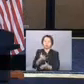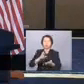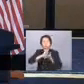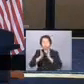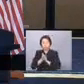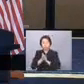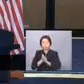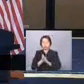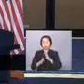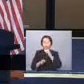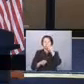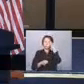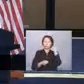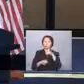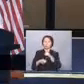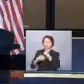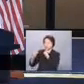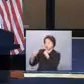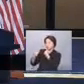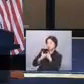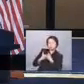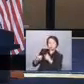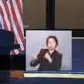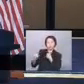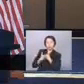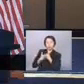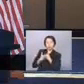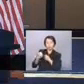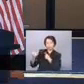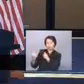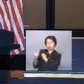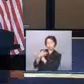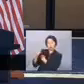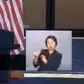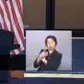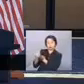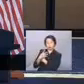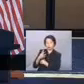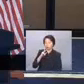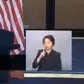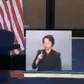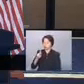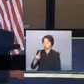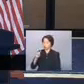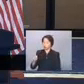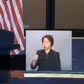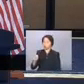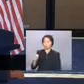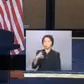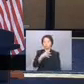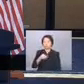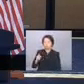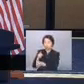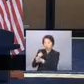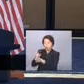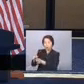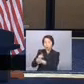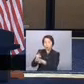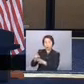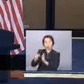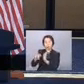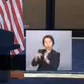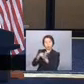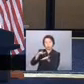Sehubungan itu berdasarkan nasihat daripada Kementerian Kesihatan Malaysia dan pakar-pakar